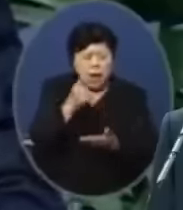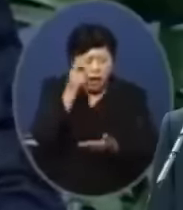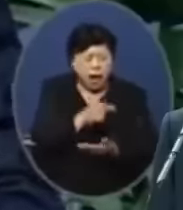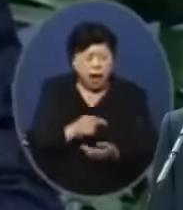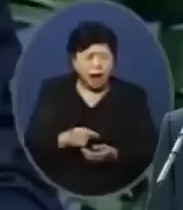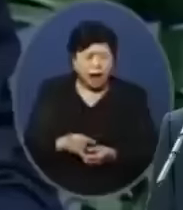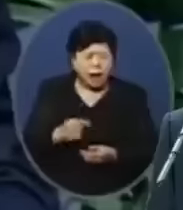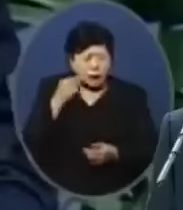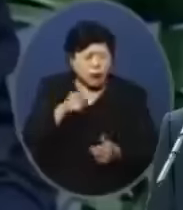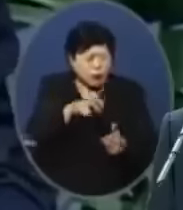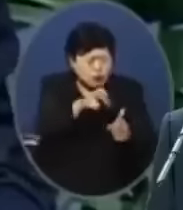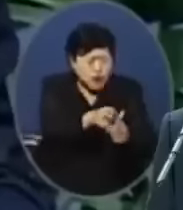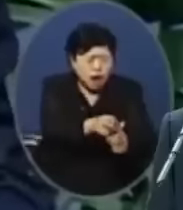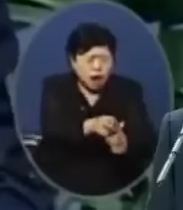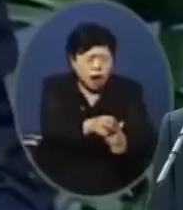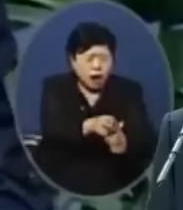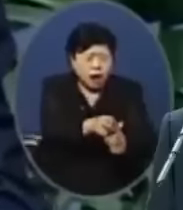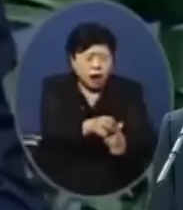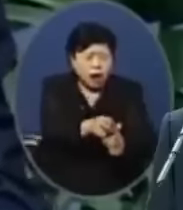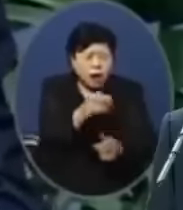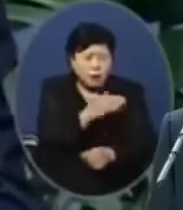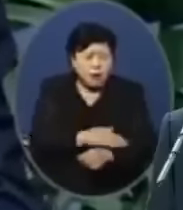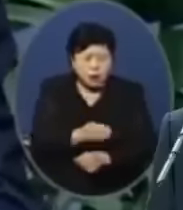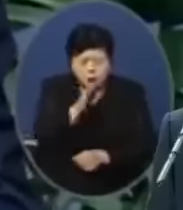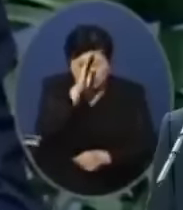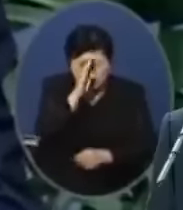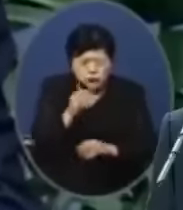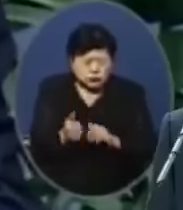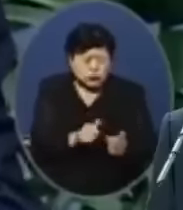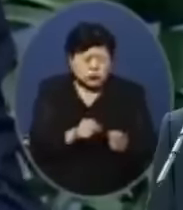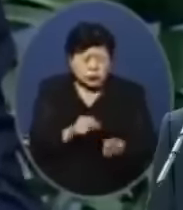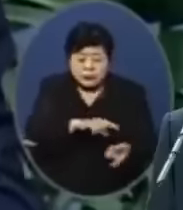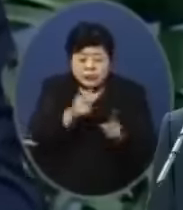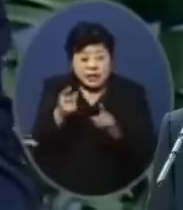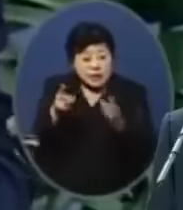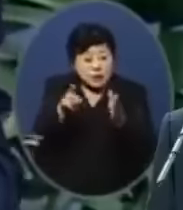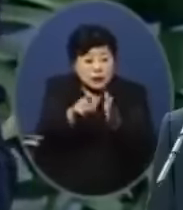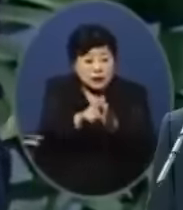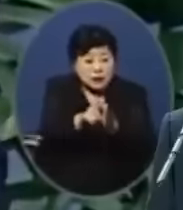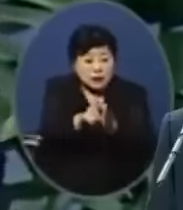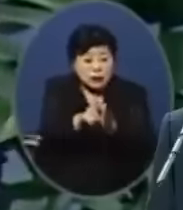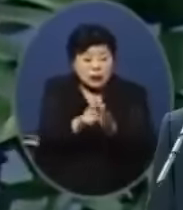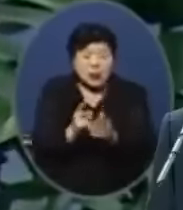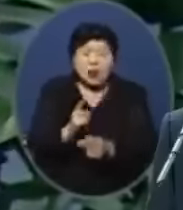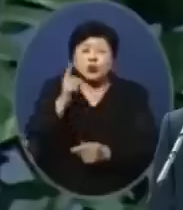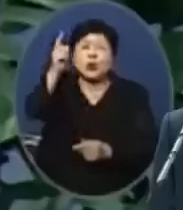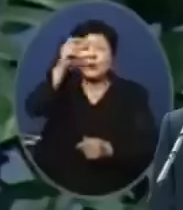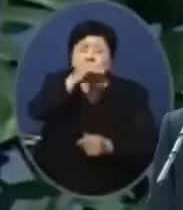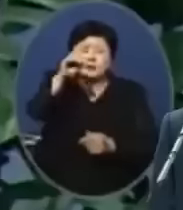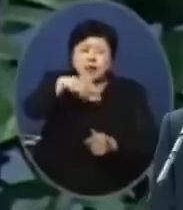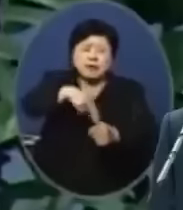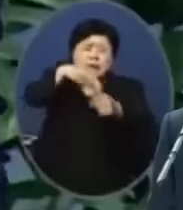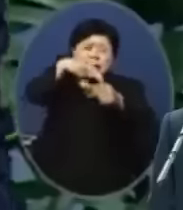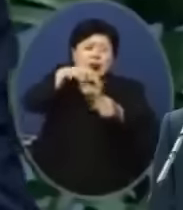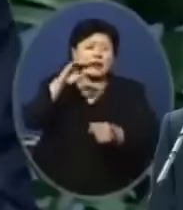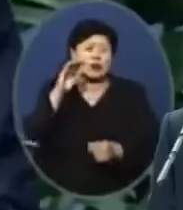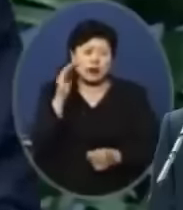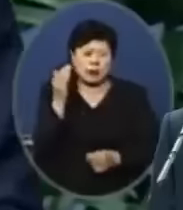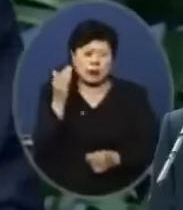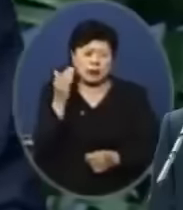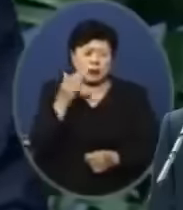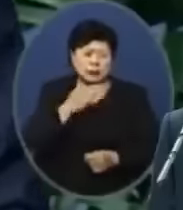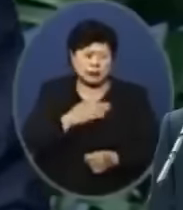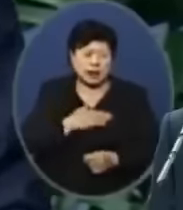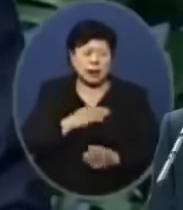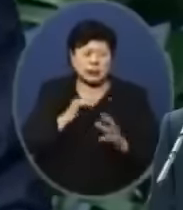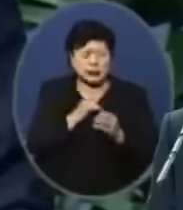독에 물려서 육체로 죽어가는 사람들을 살리기 위해서는 높이 십자가에 매달릴 것이다.